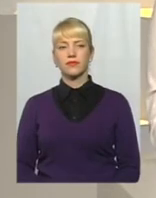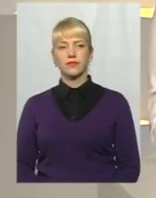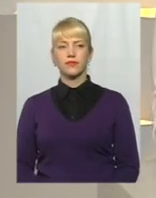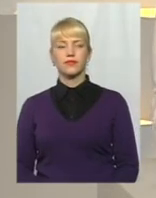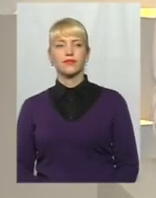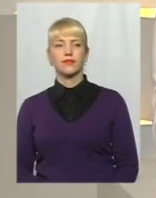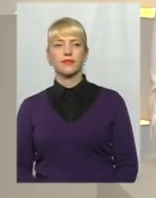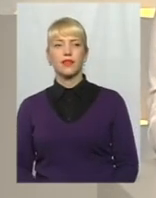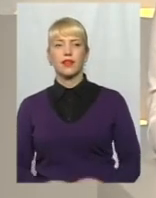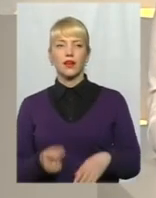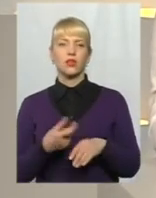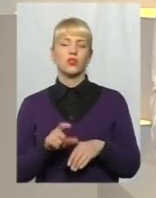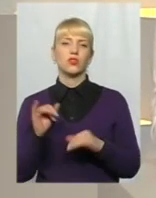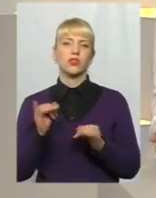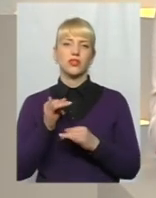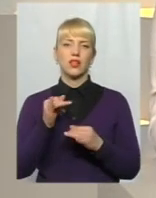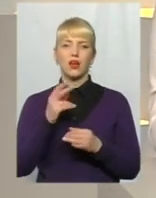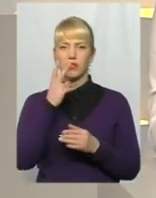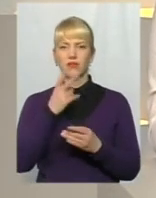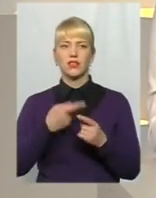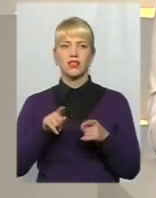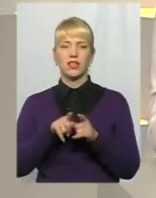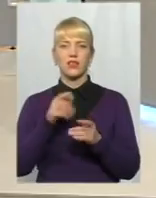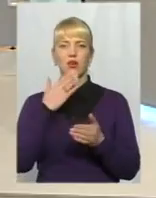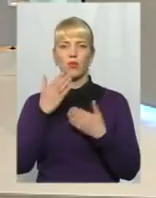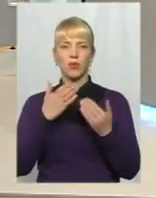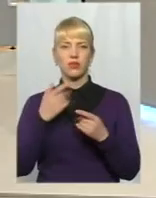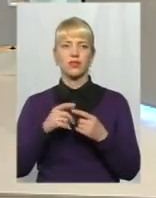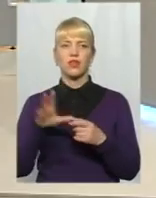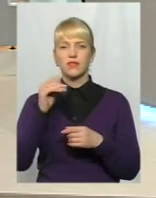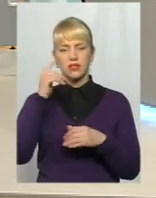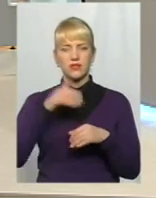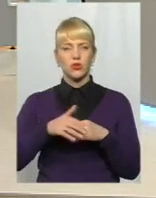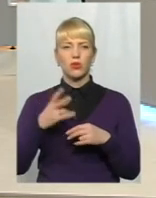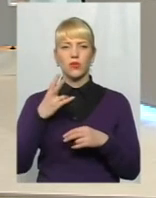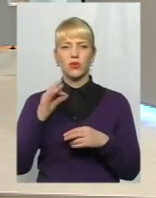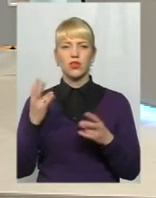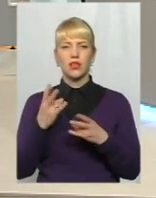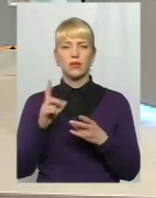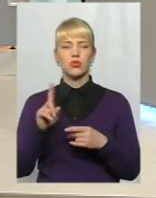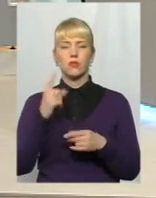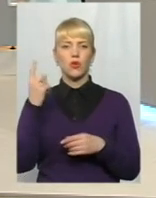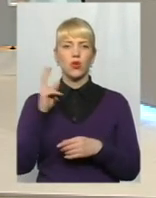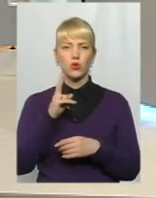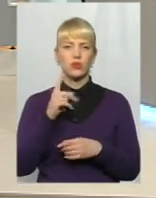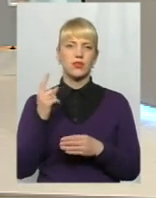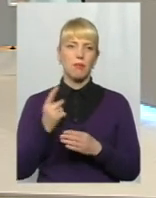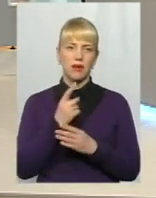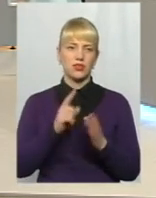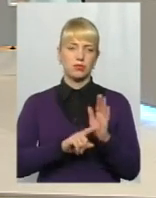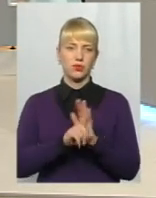Дуже, дуже цікаво дивитись такі опитування. У нас всі свідомі і все чудово, але треба обов'язково, щоб хтось перший почав. От.